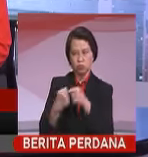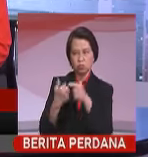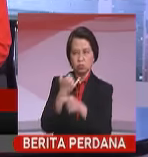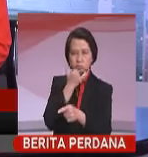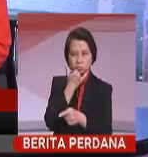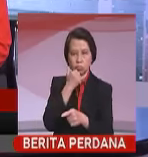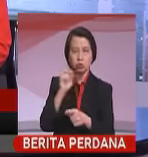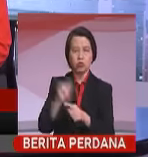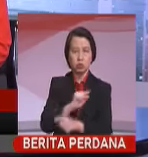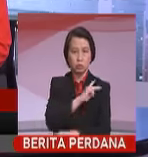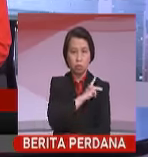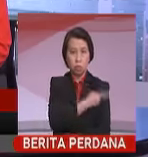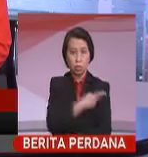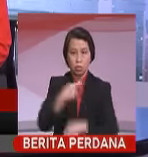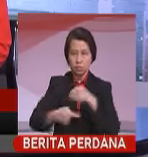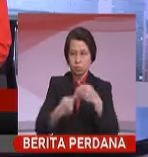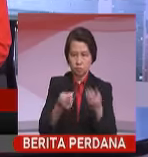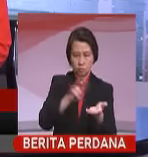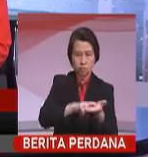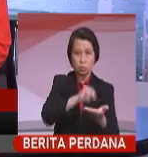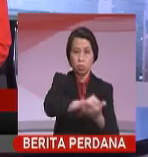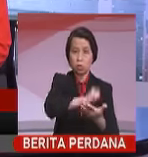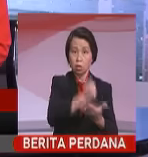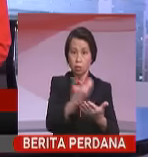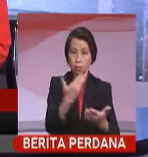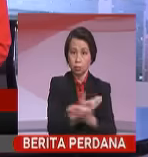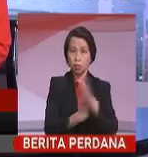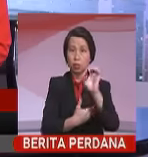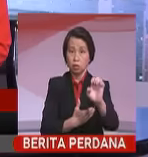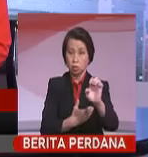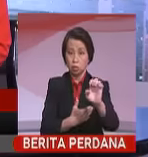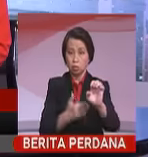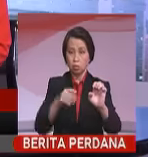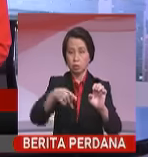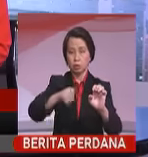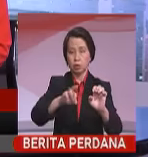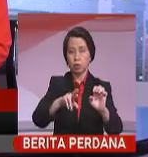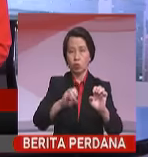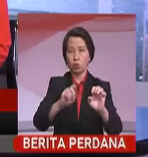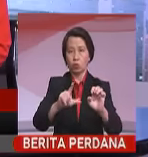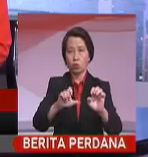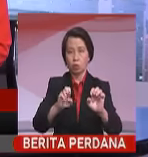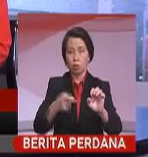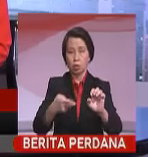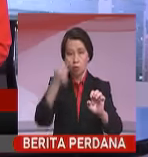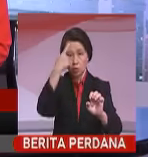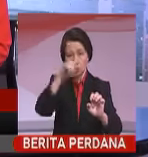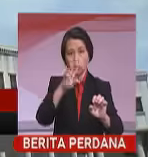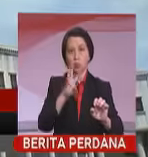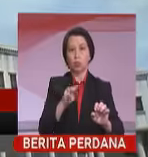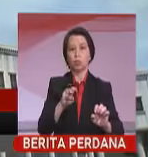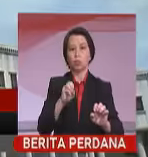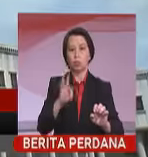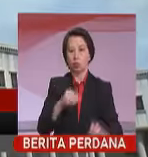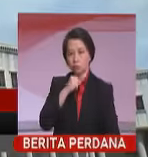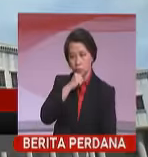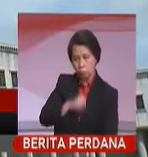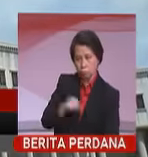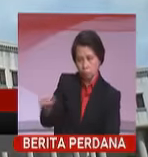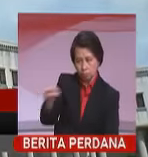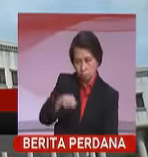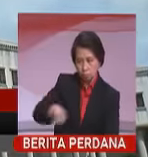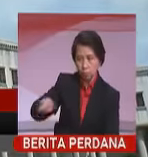menyalahguna kuasa berhubung pendaftaran akaun baharu e-perolehan bagi kementerian tersebut. Kesemua tertuduh berusia